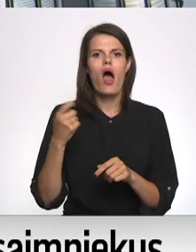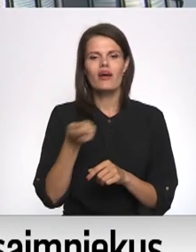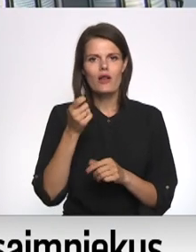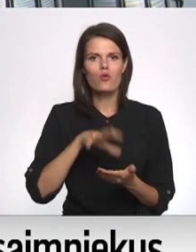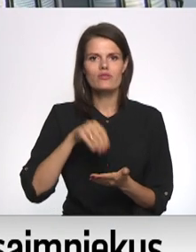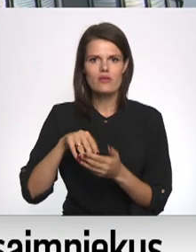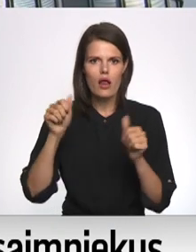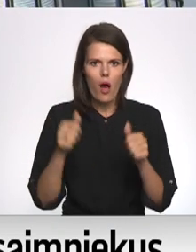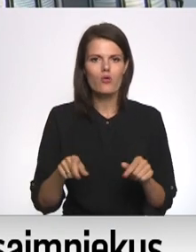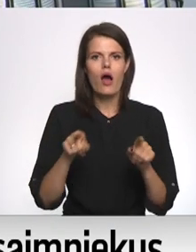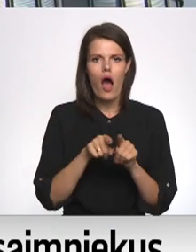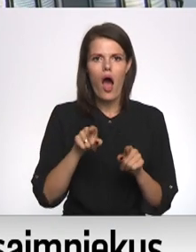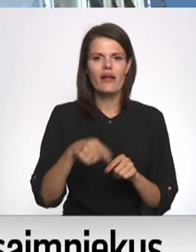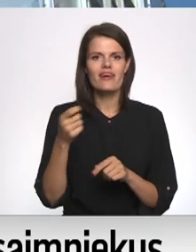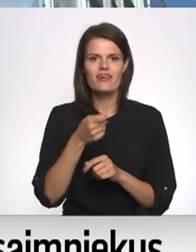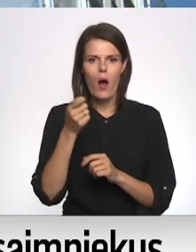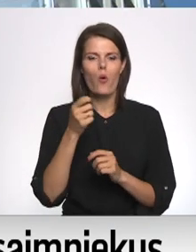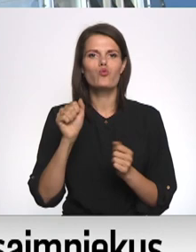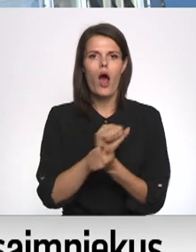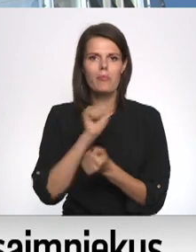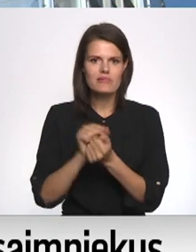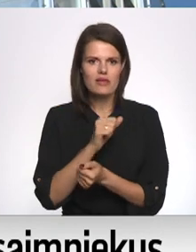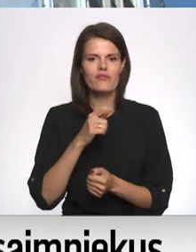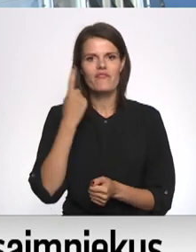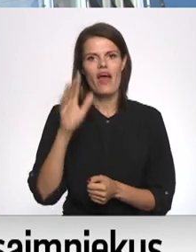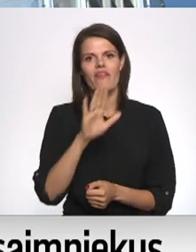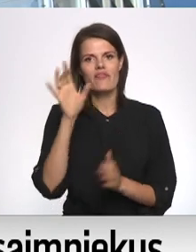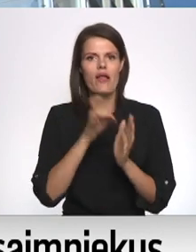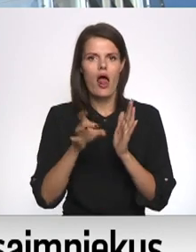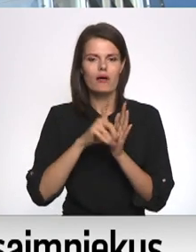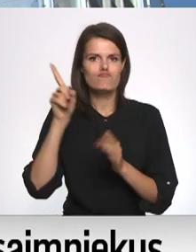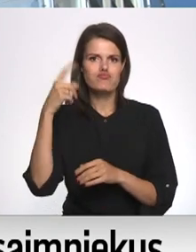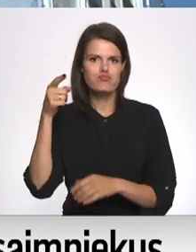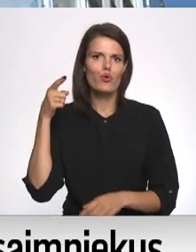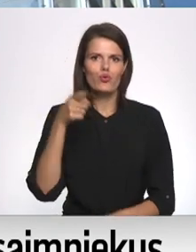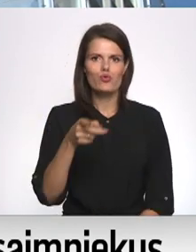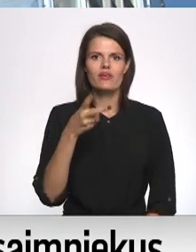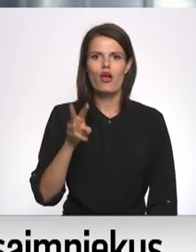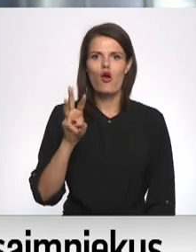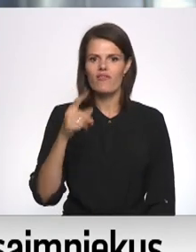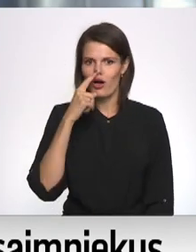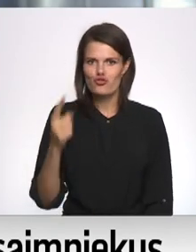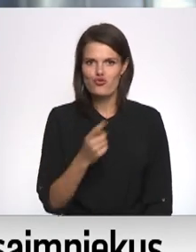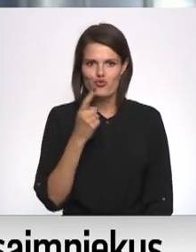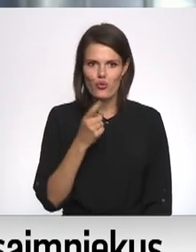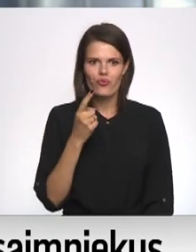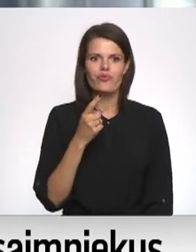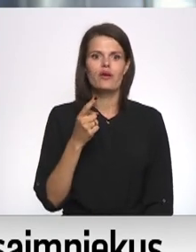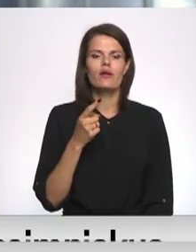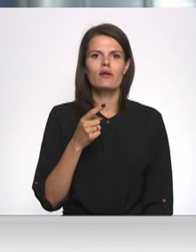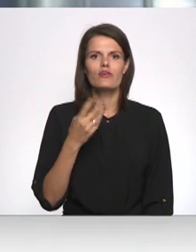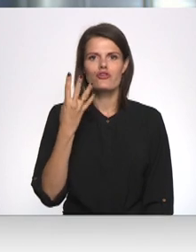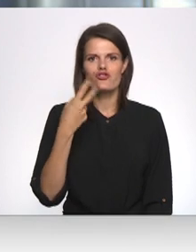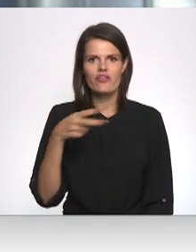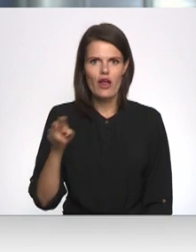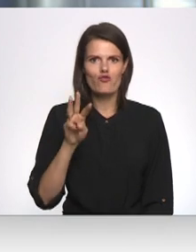audzēšanu veids graudu apstrādi un pieņemšanu. Dienā šeit elektrības patēriņš ir vidēji 1000 kWh. Tie ļauj liecīni ir 4 eiro